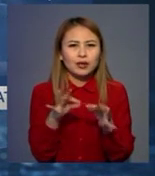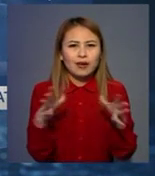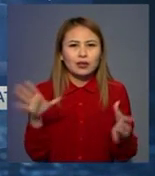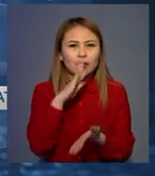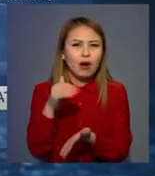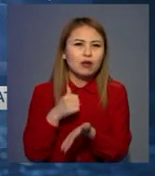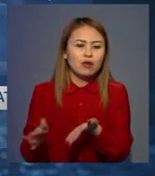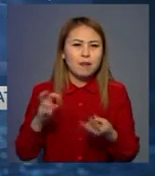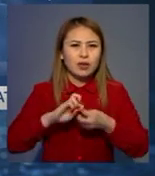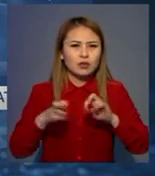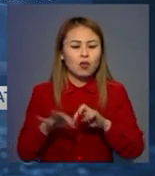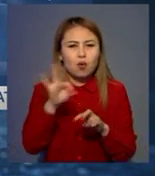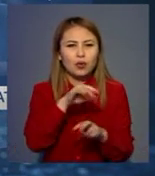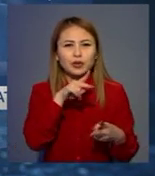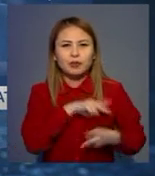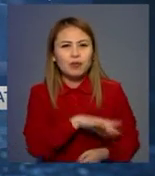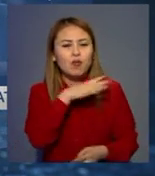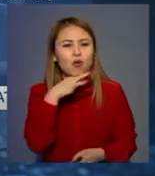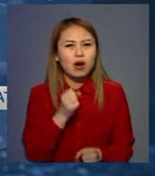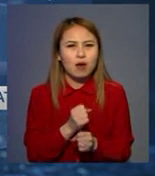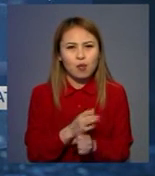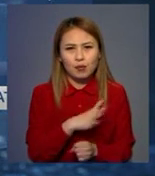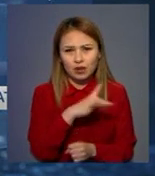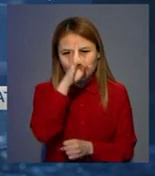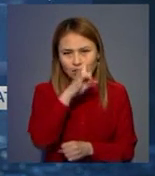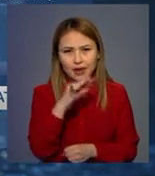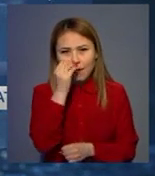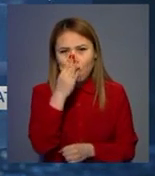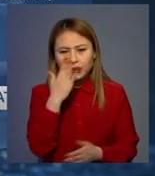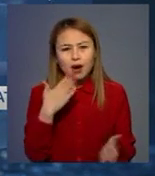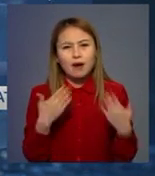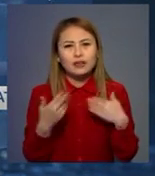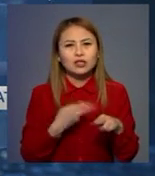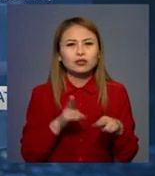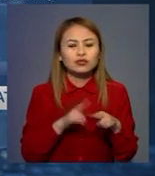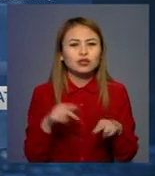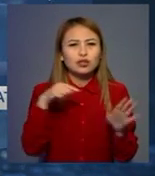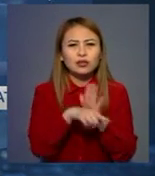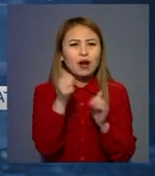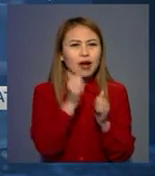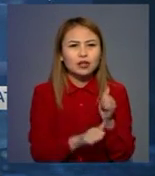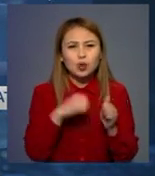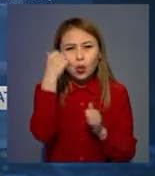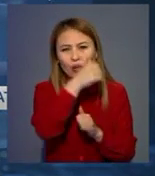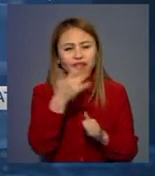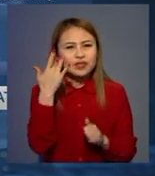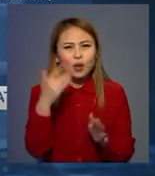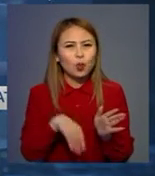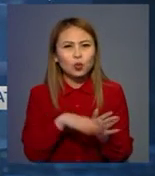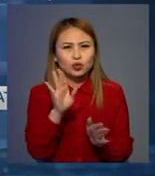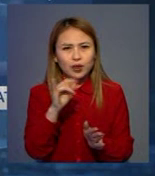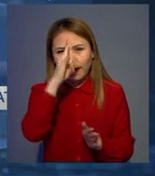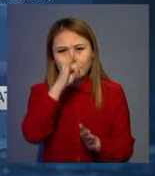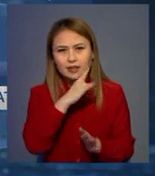ол ядролық қарусыздану мәселесінде көп еңбек етті. Қазақстан мен Жапония арасындағы ынтымақтастық жыл сайын нығайып келеді.